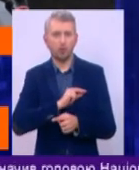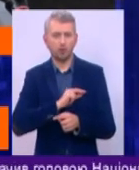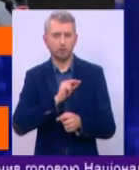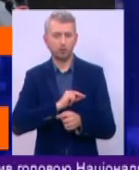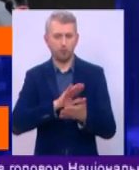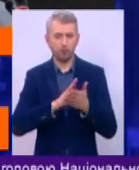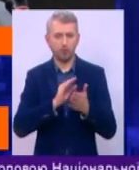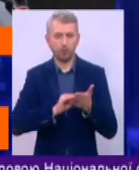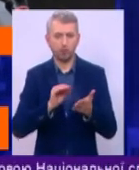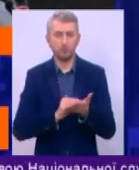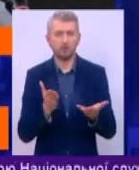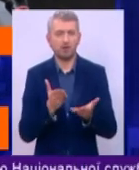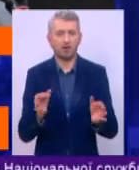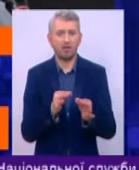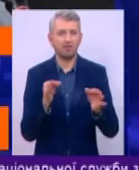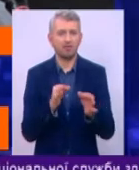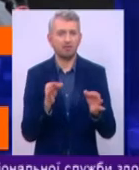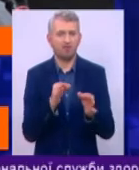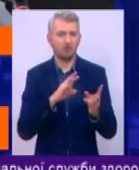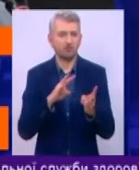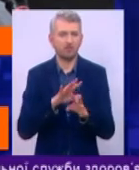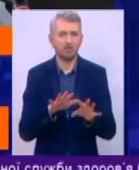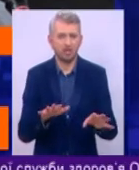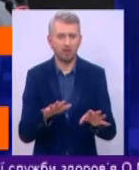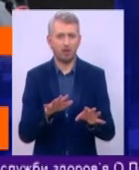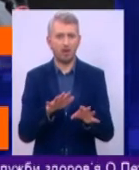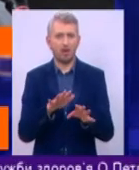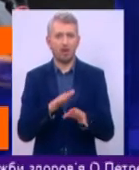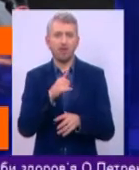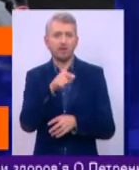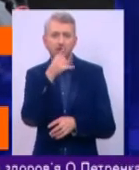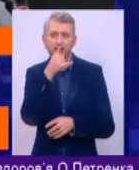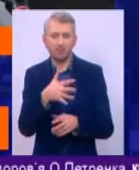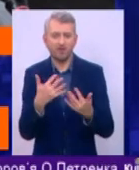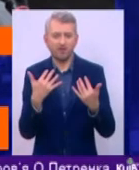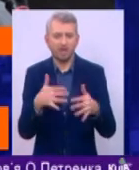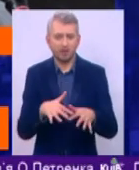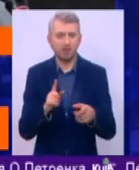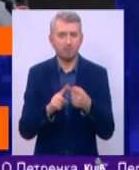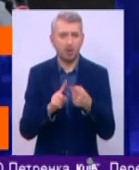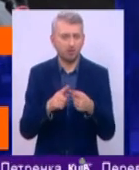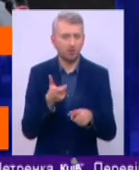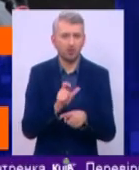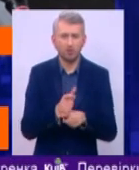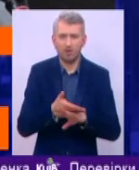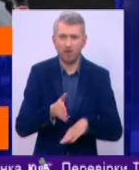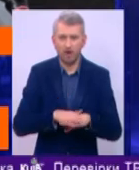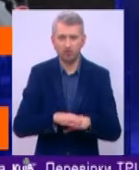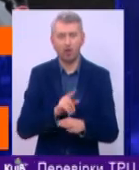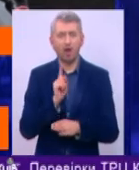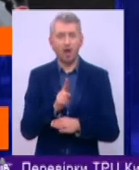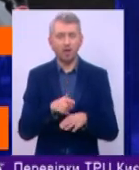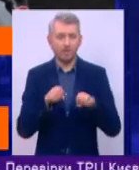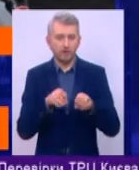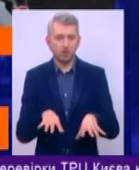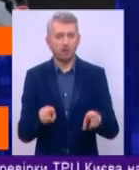прописана, яка, ну, жодним чином є не шкідливою, тобто на ній втратити палець, ну, дуже важко. Але вирішувало